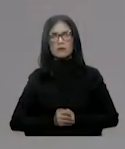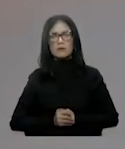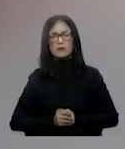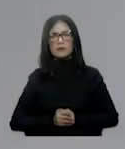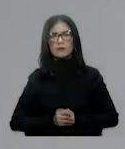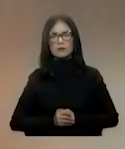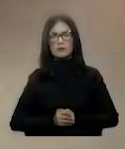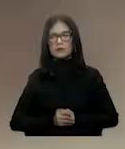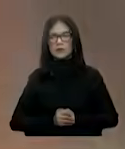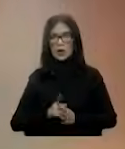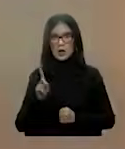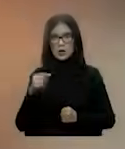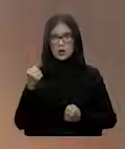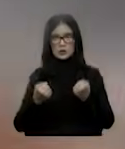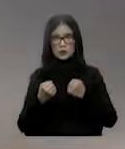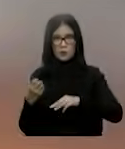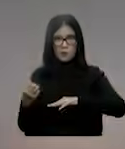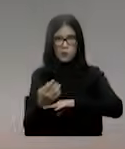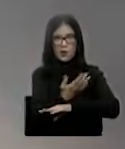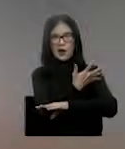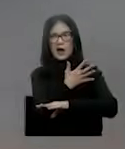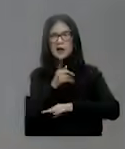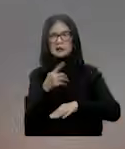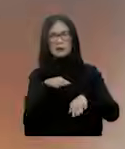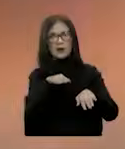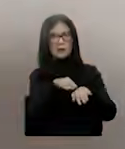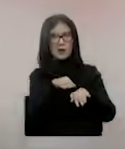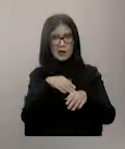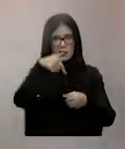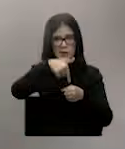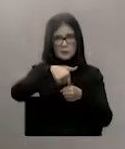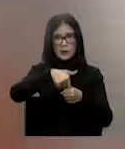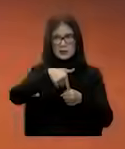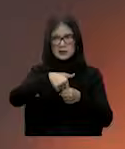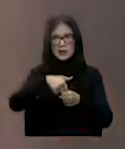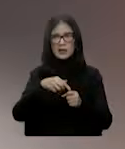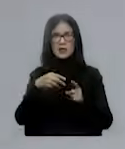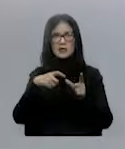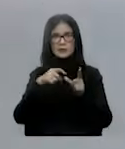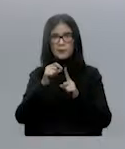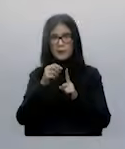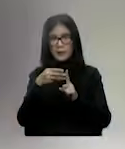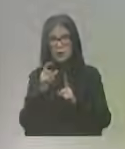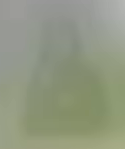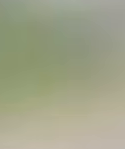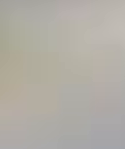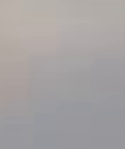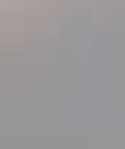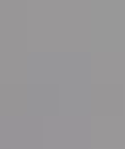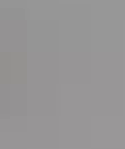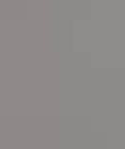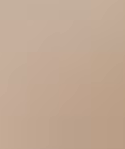Satu unit mobil terbakar saat antri mengisi bahan bakar di SPBU. Ledakan yang terjadi dari bahan mobil membuat panik